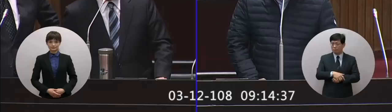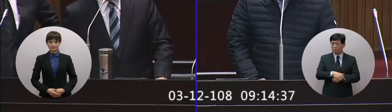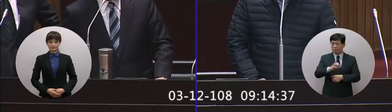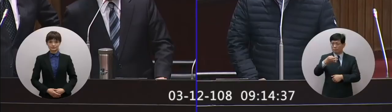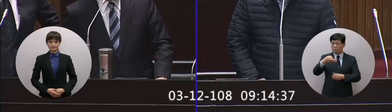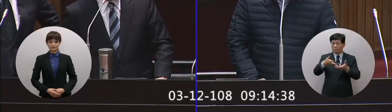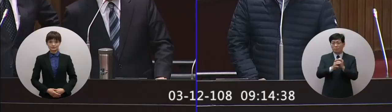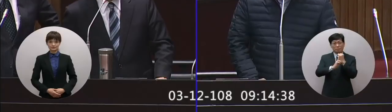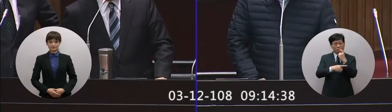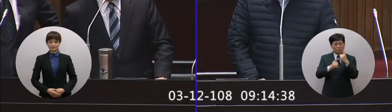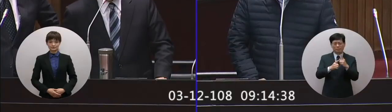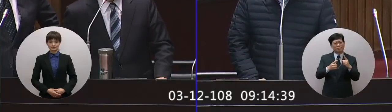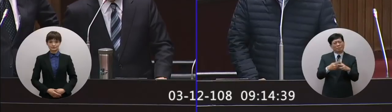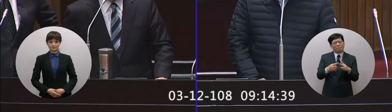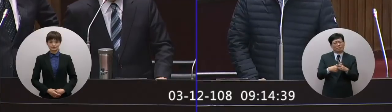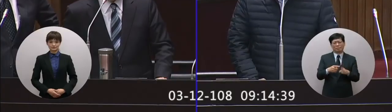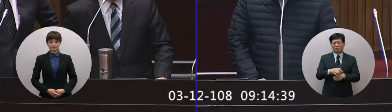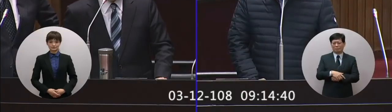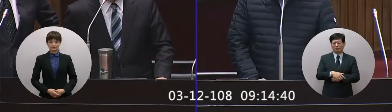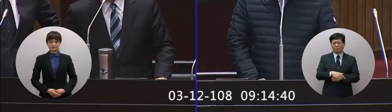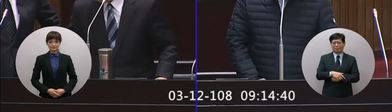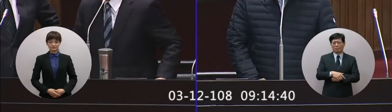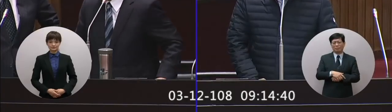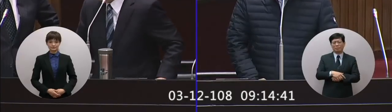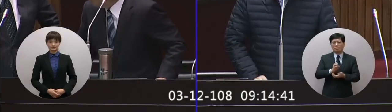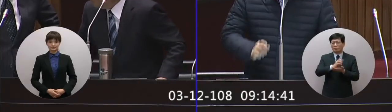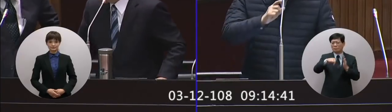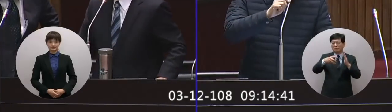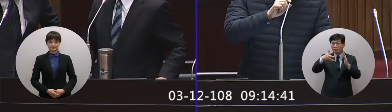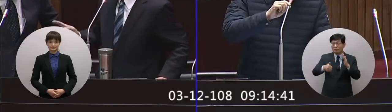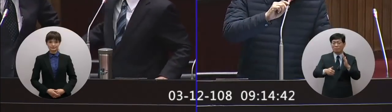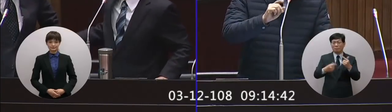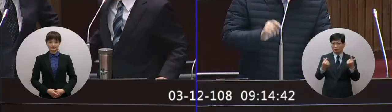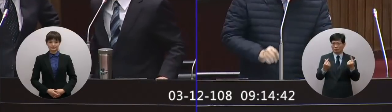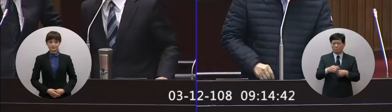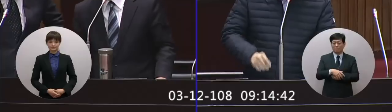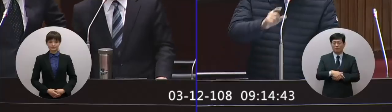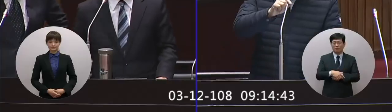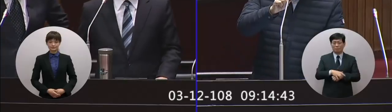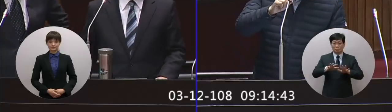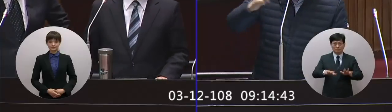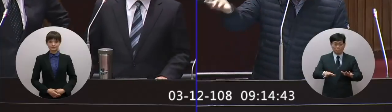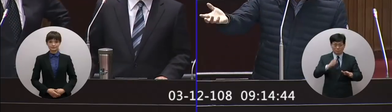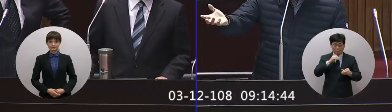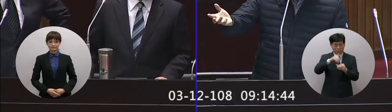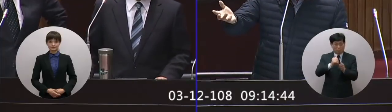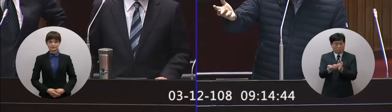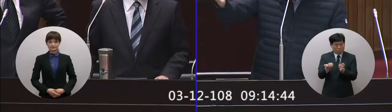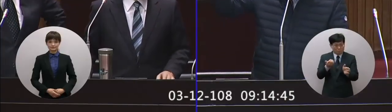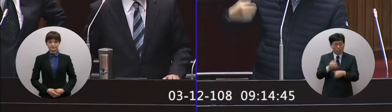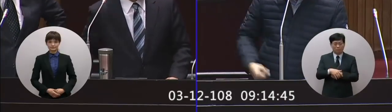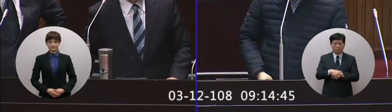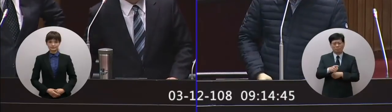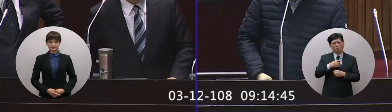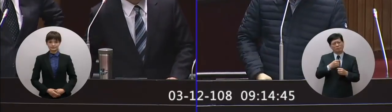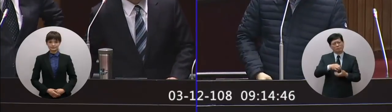这个财团法人其实不大。那我跟院长报告，尤其在目前选前的时候，